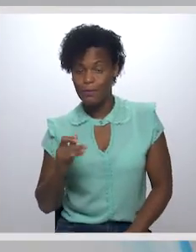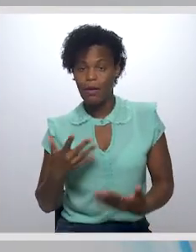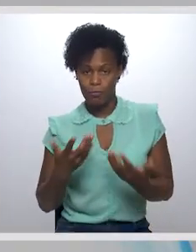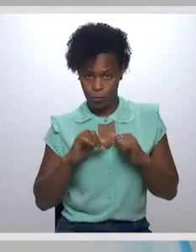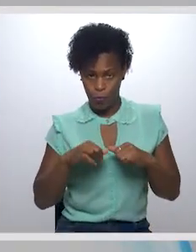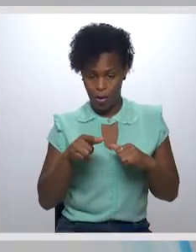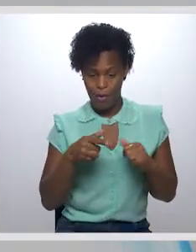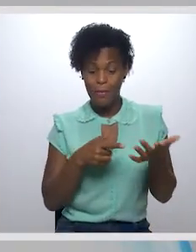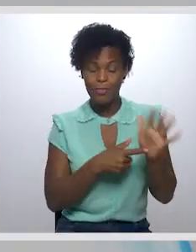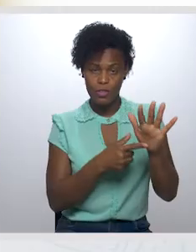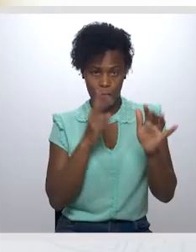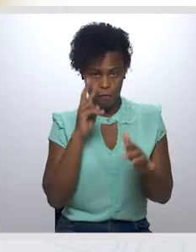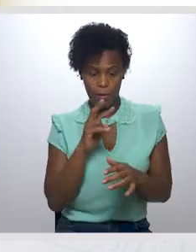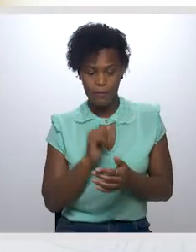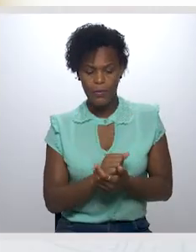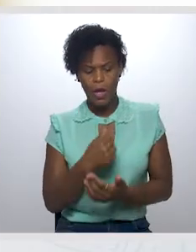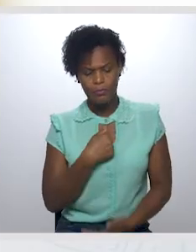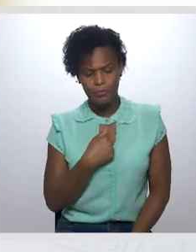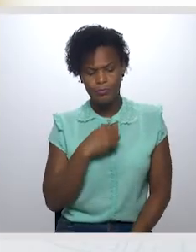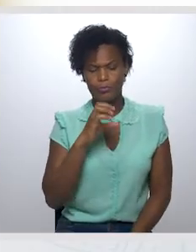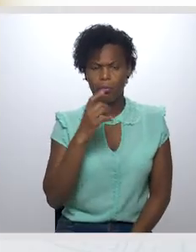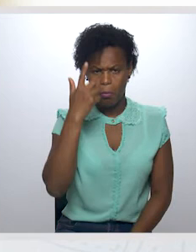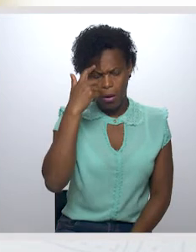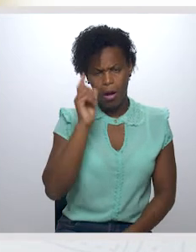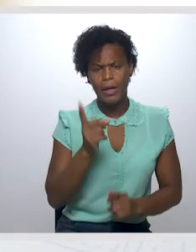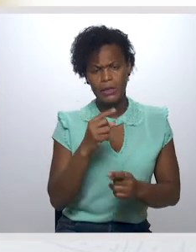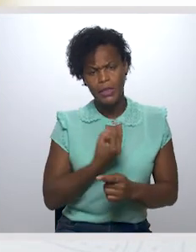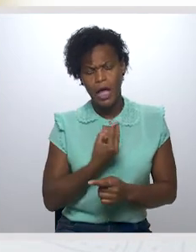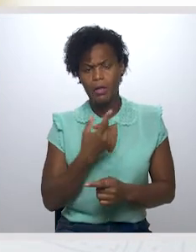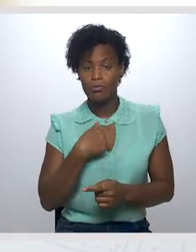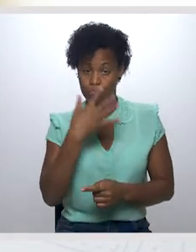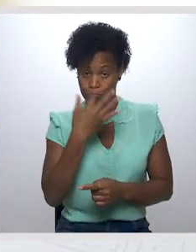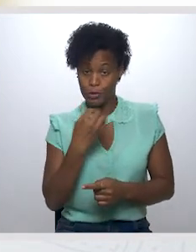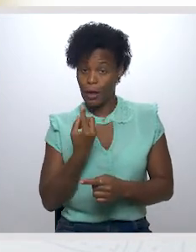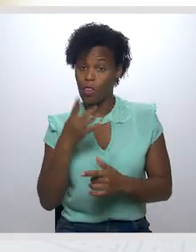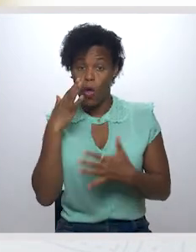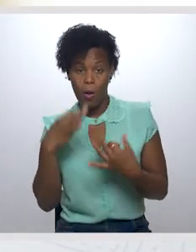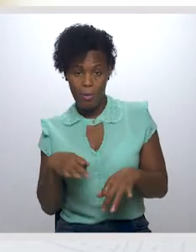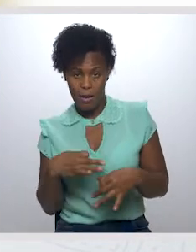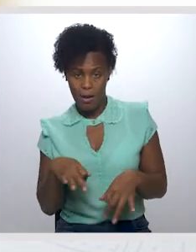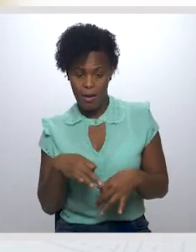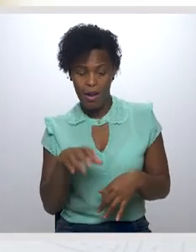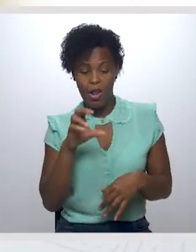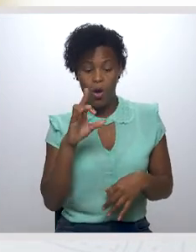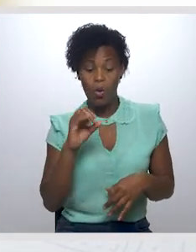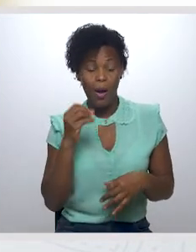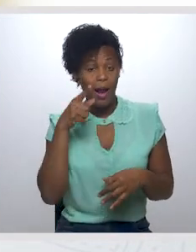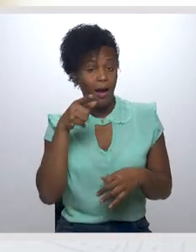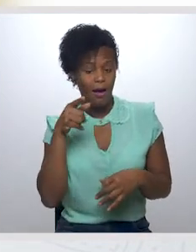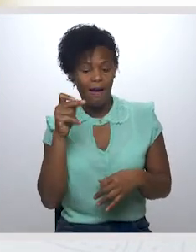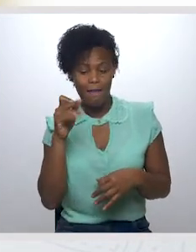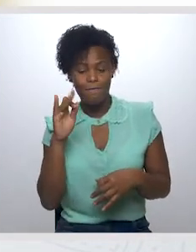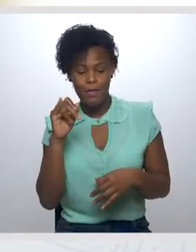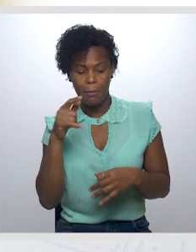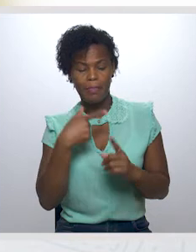exemple. Je crois que c'est normal. Maintenant, là, c'est à la forme affirmative. Mais